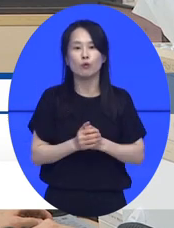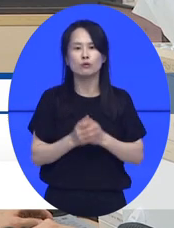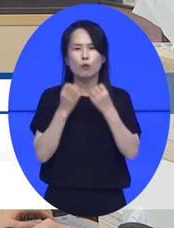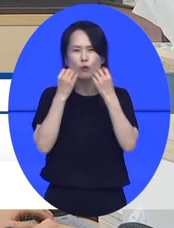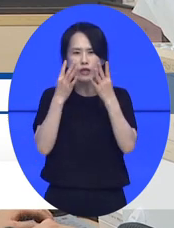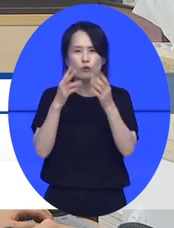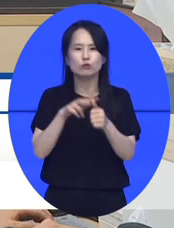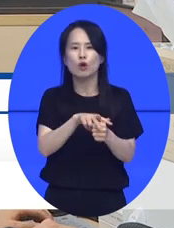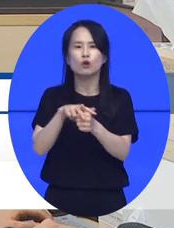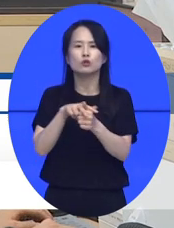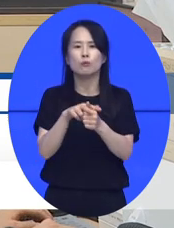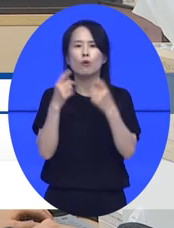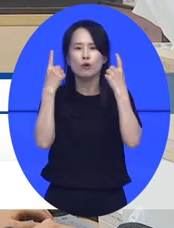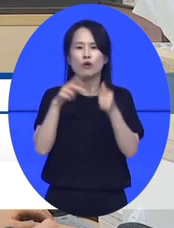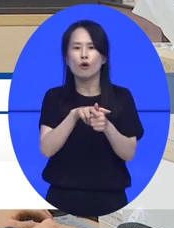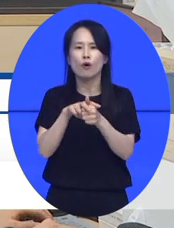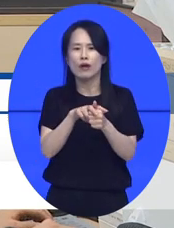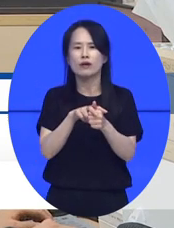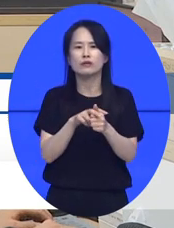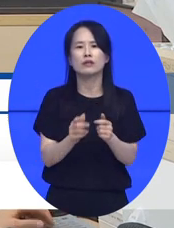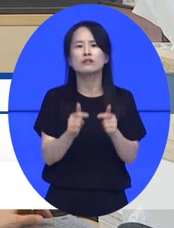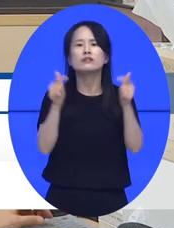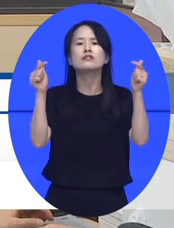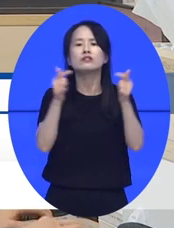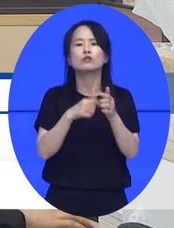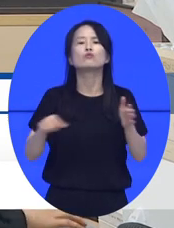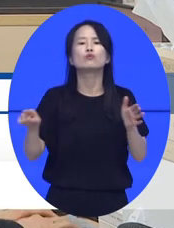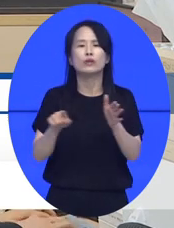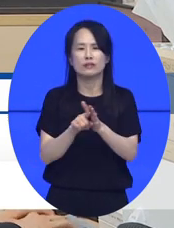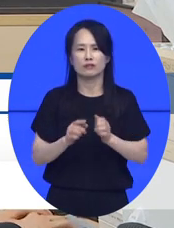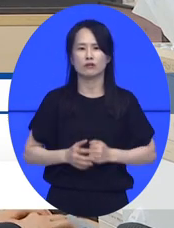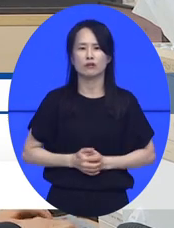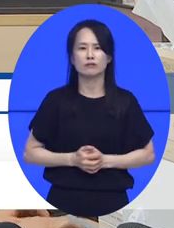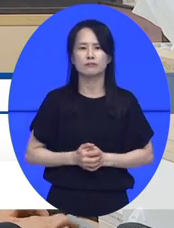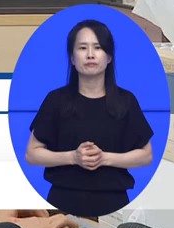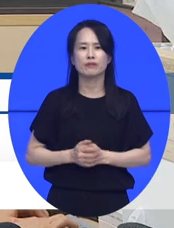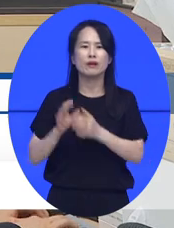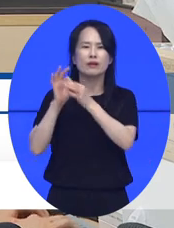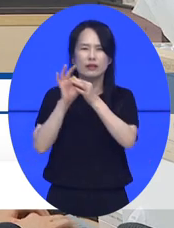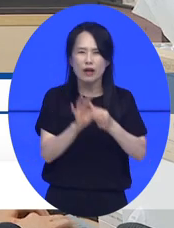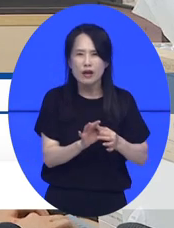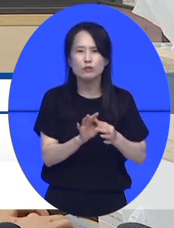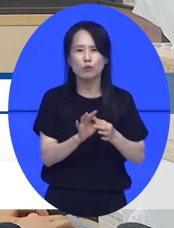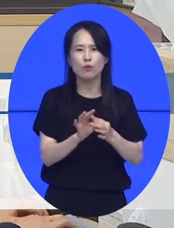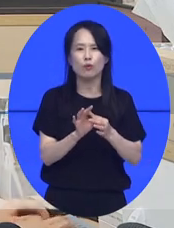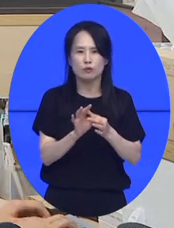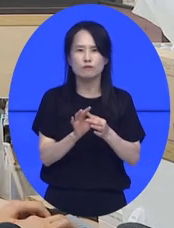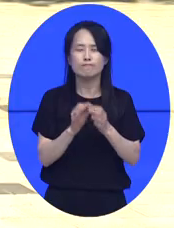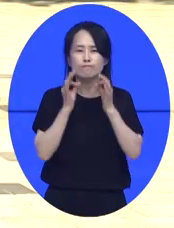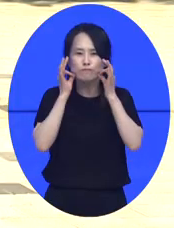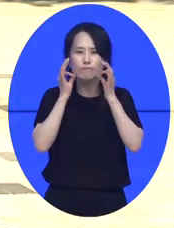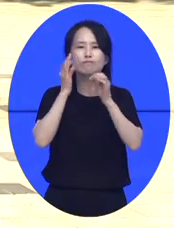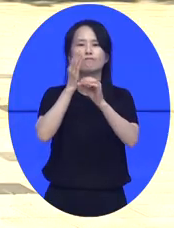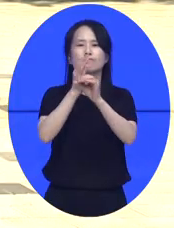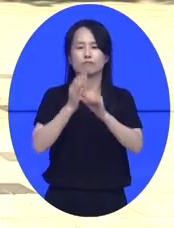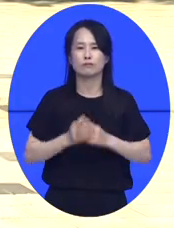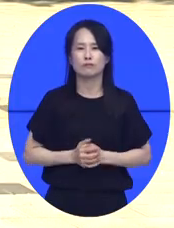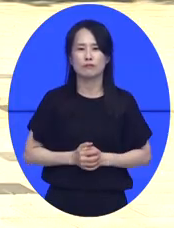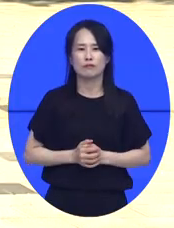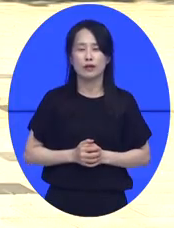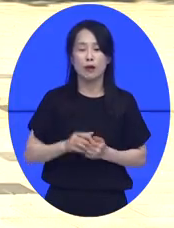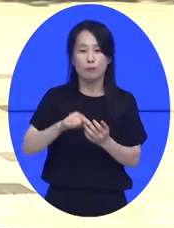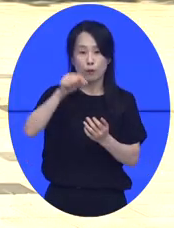맞춰서 시군의 대표적인 역사문화생태관광컨텐츠를 지속적으로 확대해 나가겠습니다 선정된